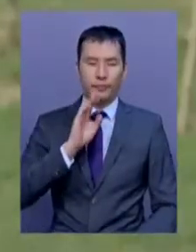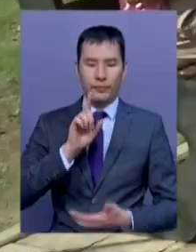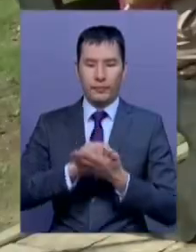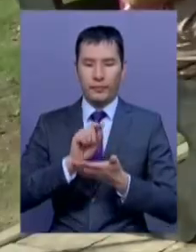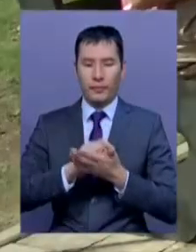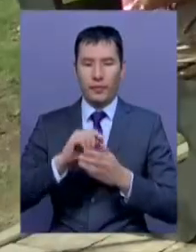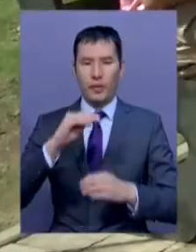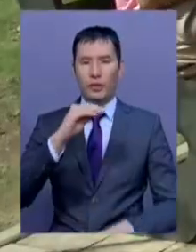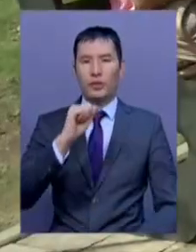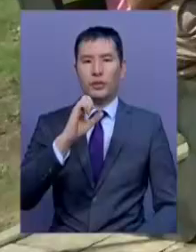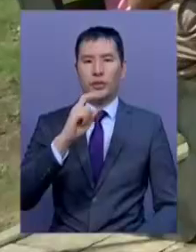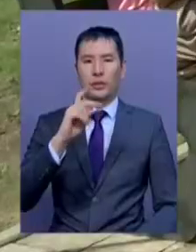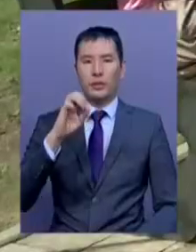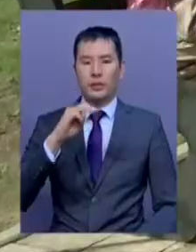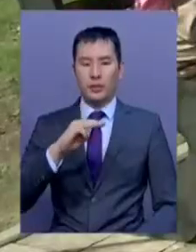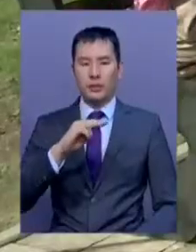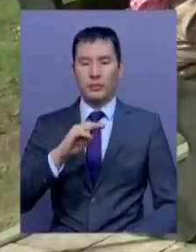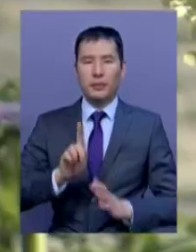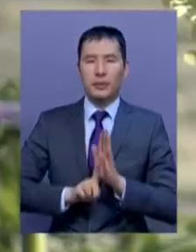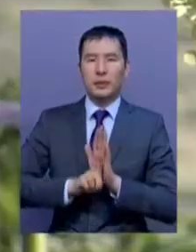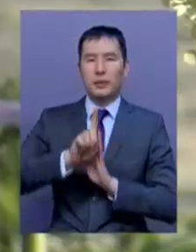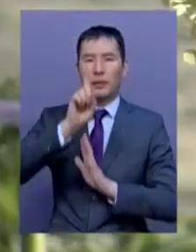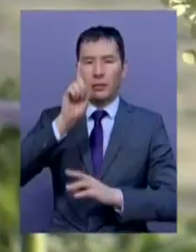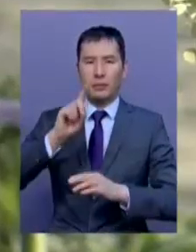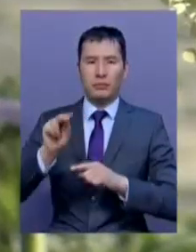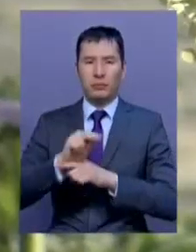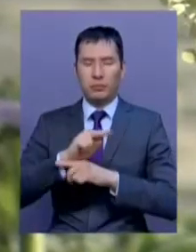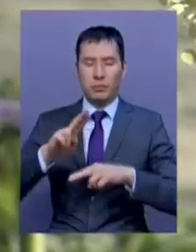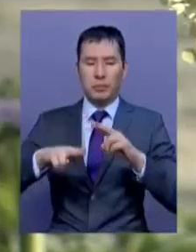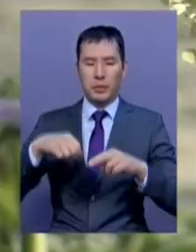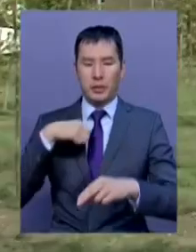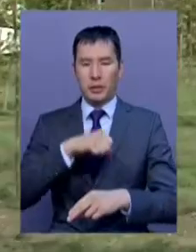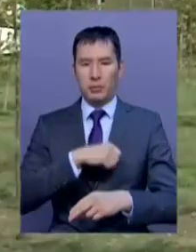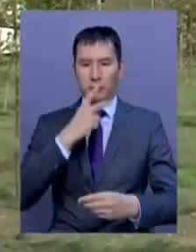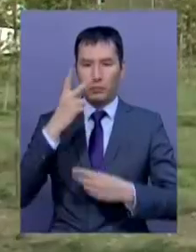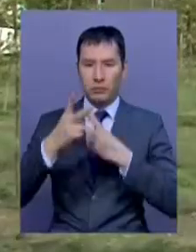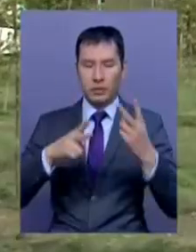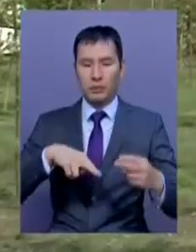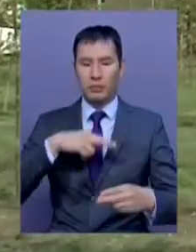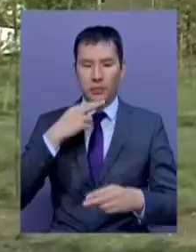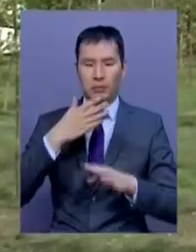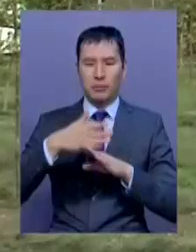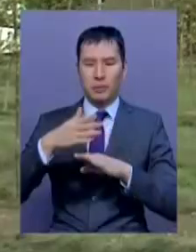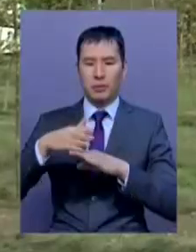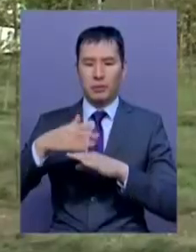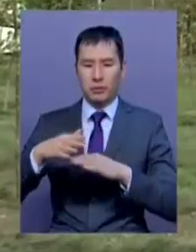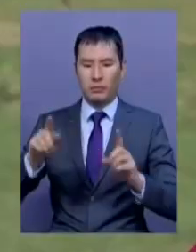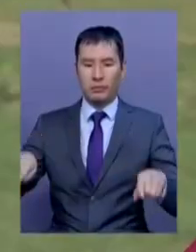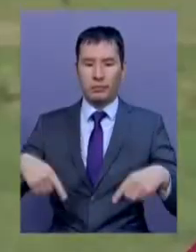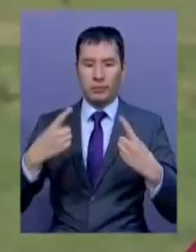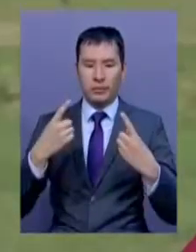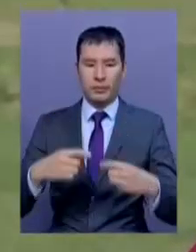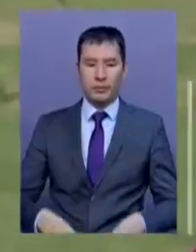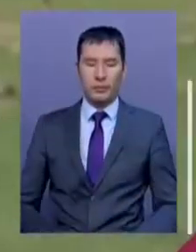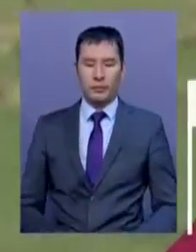жасқанат ықшамауданы құрылған кезден баста босында тұрады. Айтуынша, көз алдында ықшамаудан келбеті біртіндеп жақсарып келеді. Осы